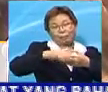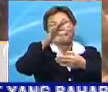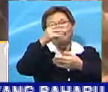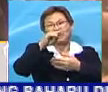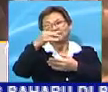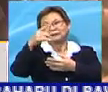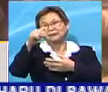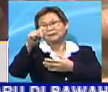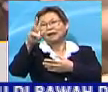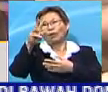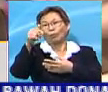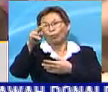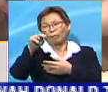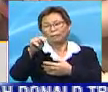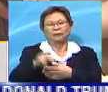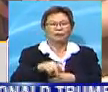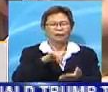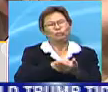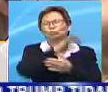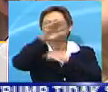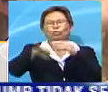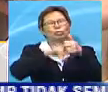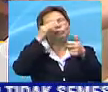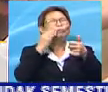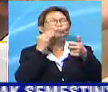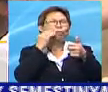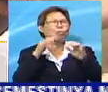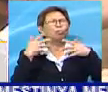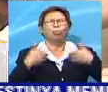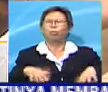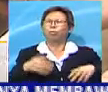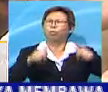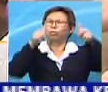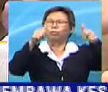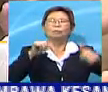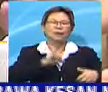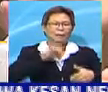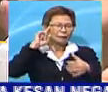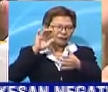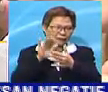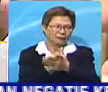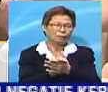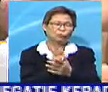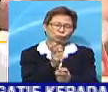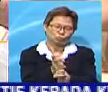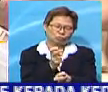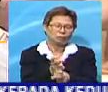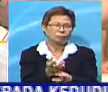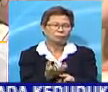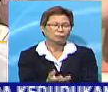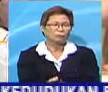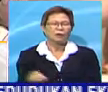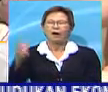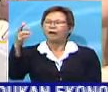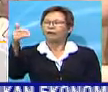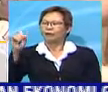adalah suatu pengalaman yang luar biasa dan saya percaya walaupun sukar, tetapi meminjam kata Tan Sri